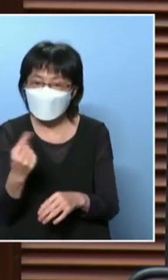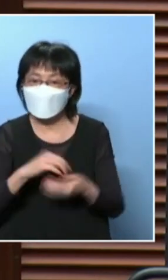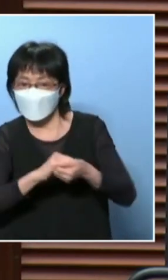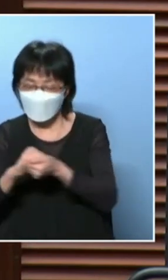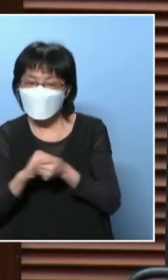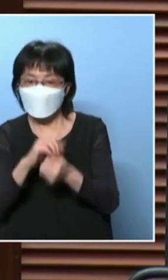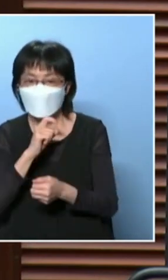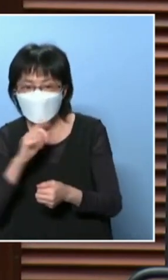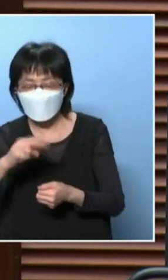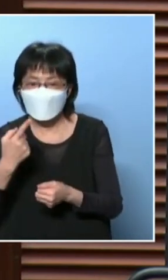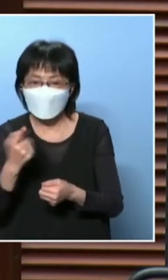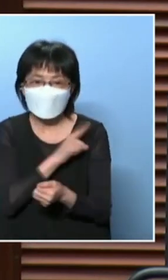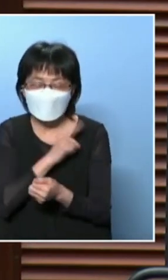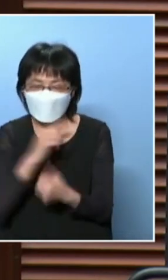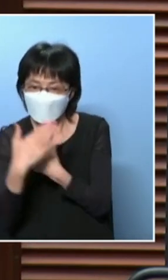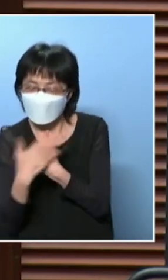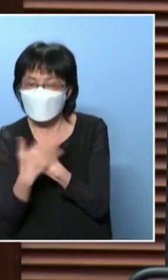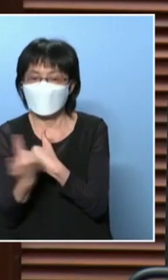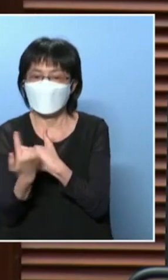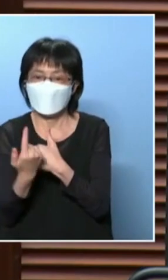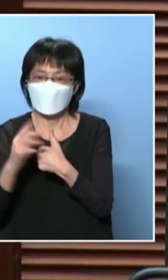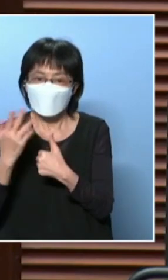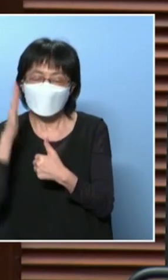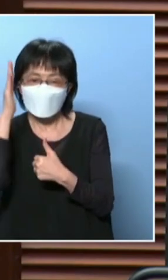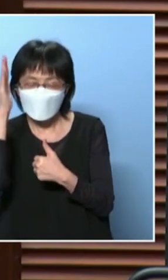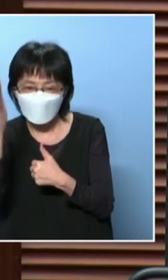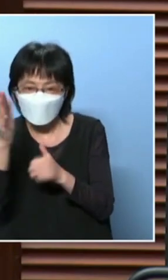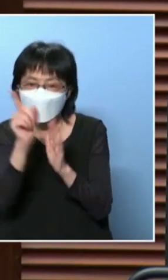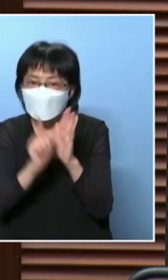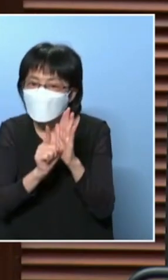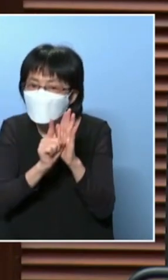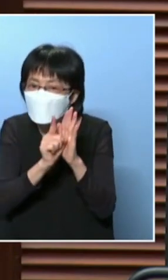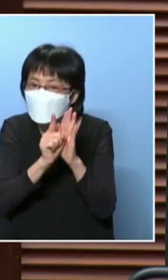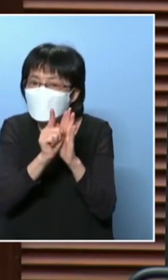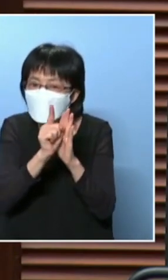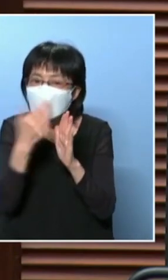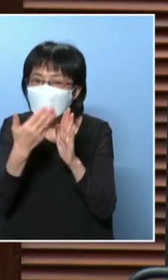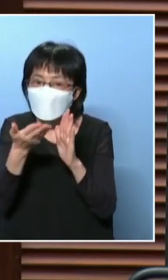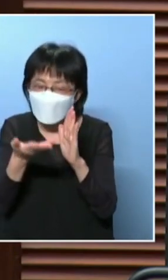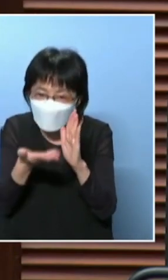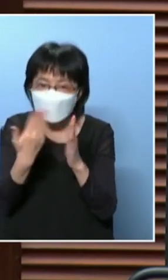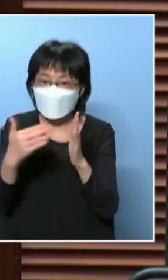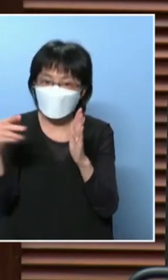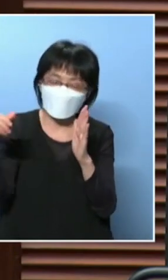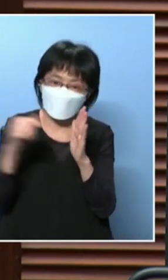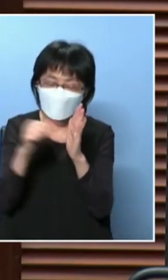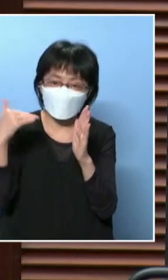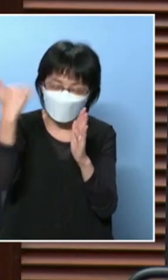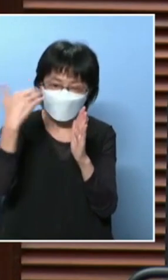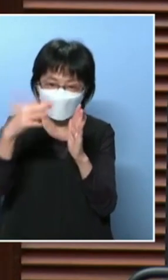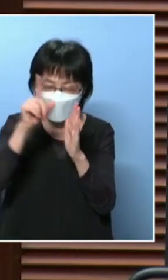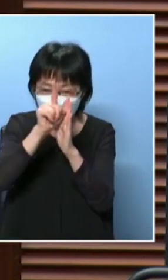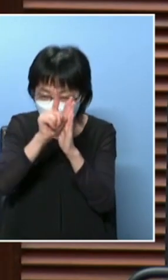們希望那個上升的速度是減慢，甚至是可以去到個頂峰然後回落，亦都可以看到我